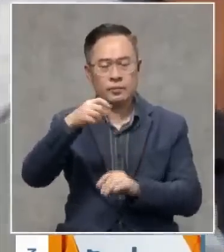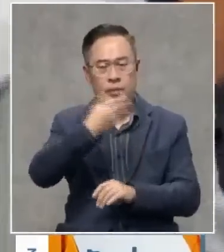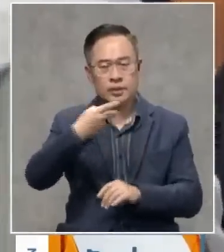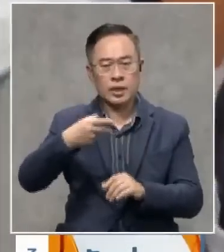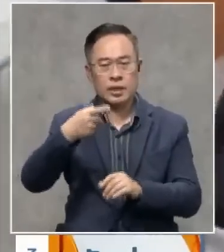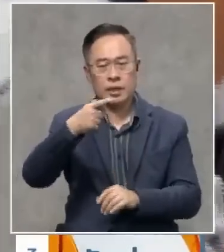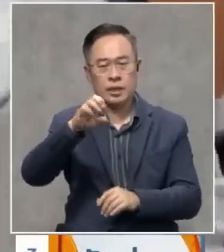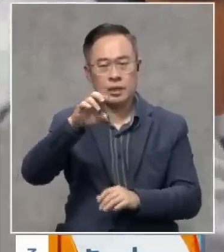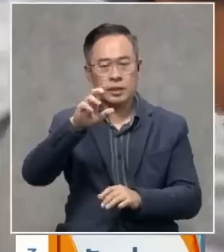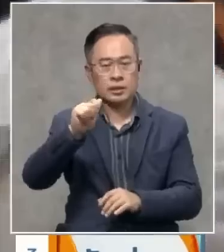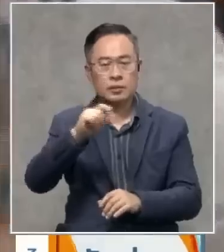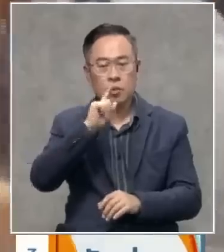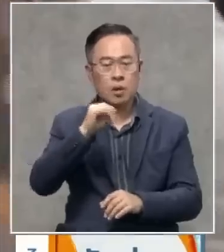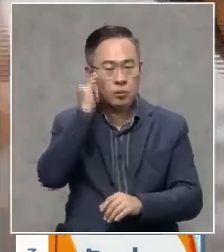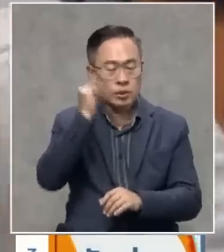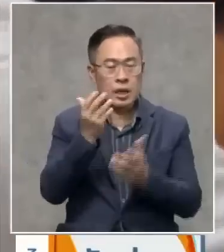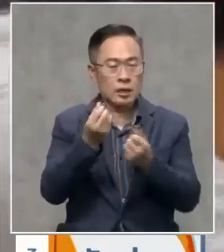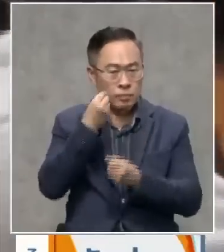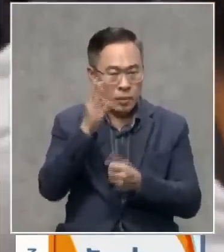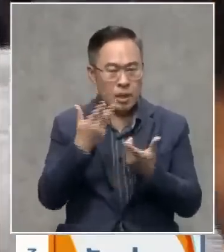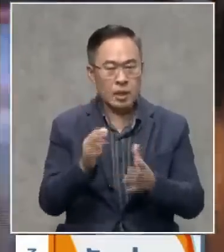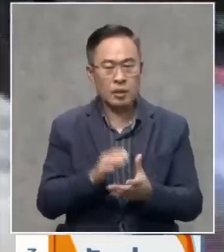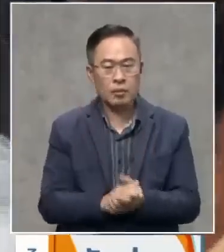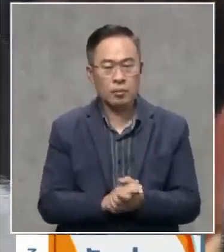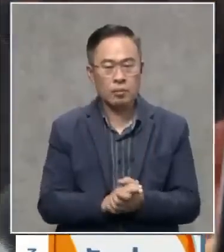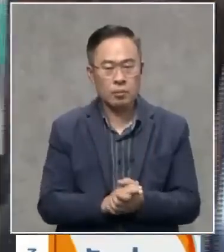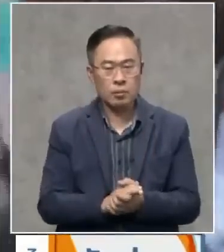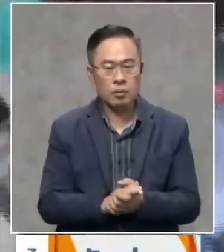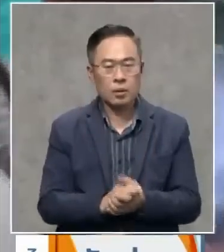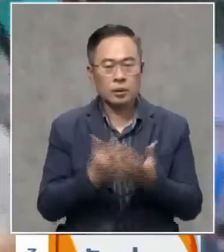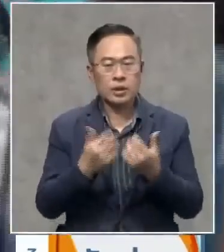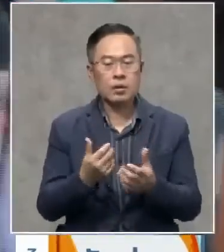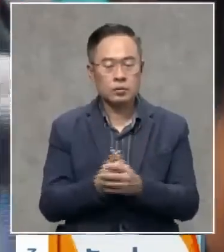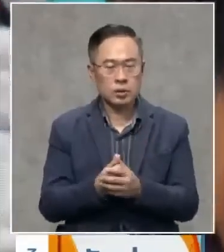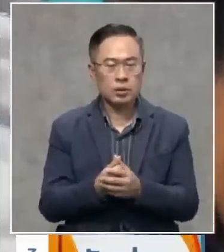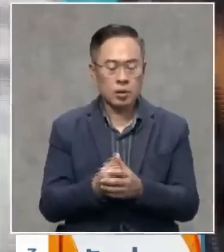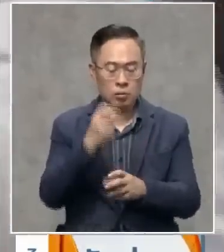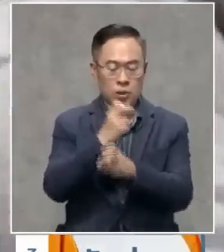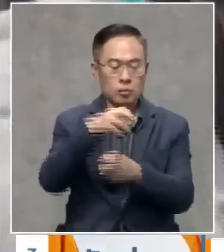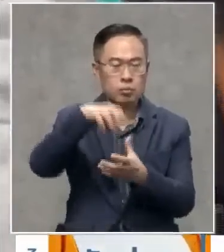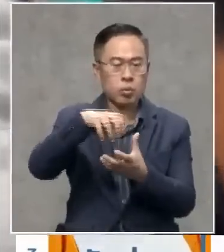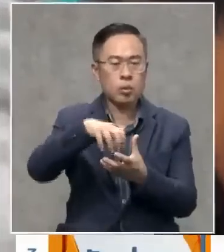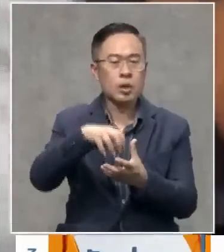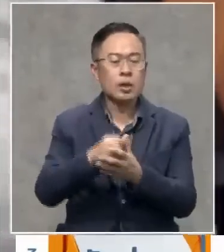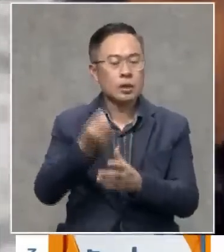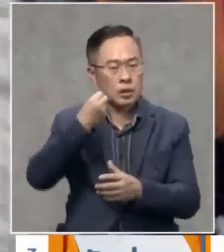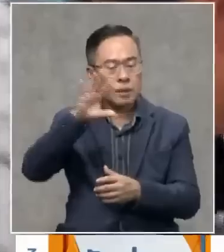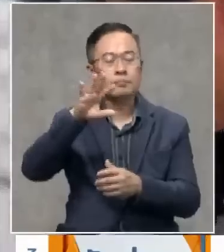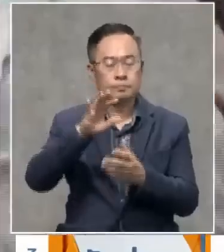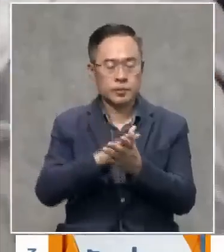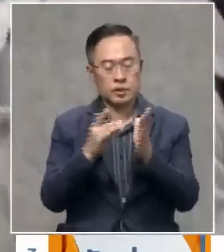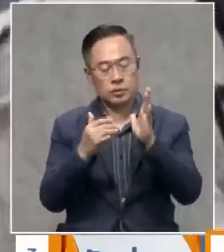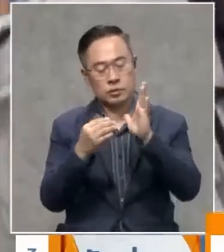ารับดอมกลับบ้านแล้วนะลูกจากนั้นมีการเดินทางออกจากท่าอากาศยานนะคะไปที่แม่ฟ้าหลวงเชียงรายคุณผู้ช